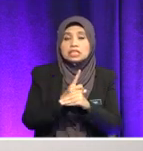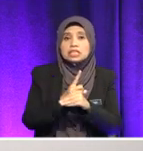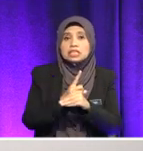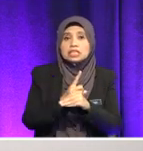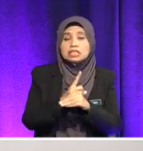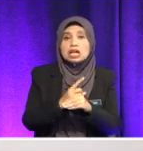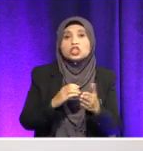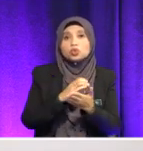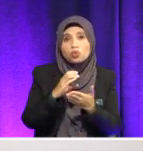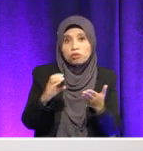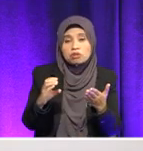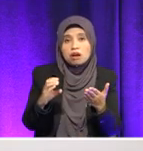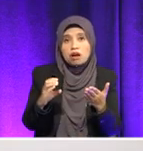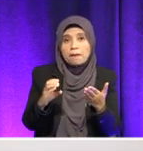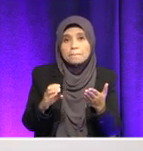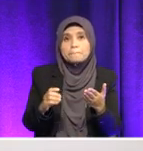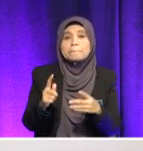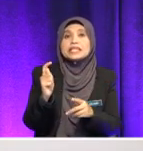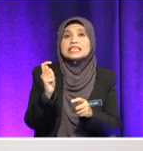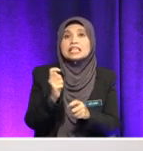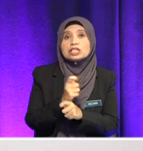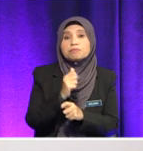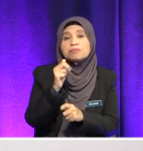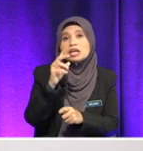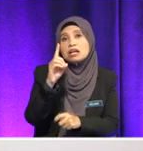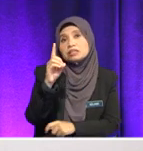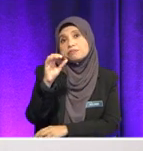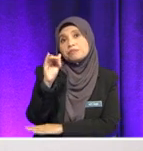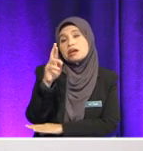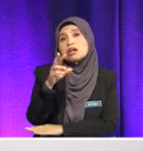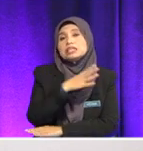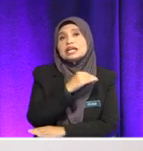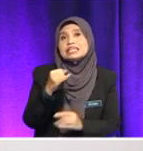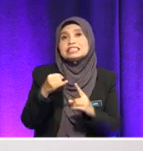peta pirang kewarganegaraan dan kedudukan istimewa orang Melayu